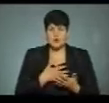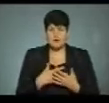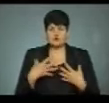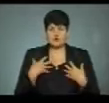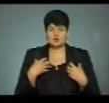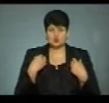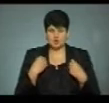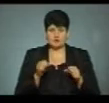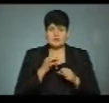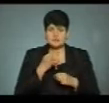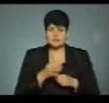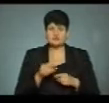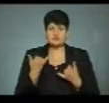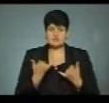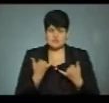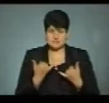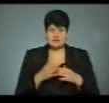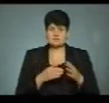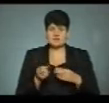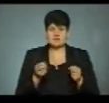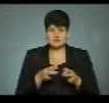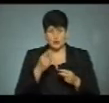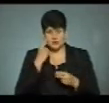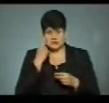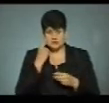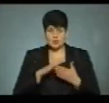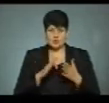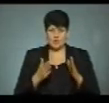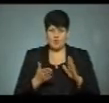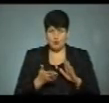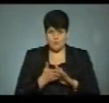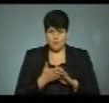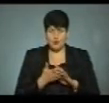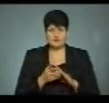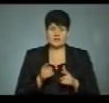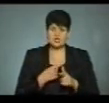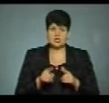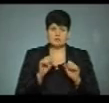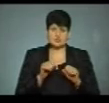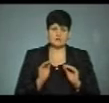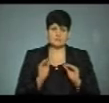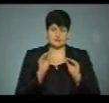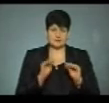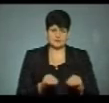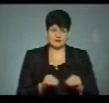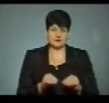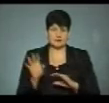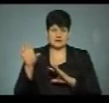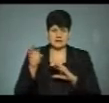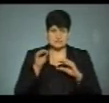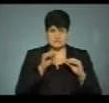Родина розповів, що зараз фахівці цього центру оцінюють умови в санаторії Медобори та чи можливо там розташувати евакуйованих